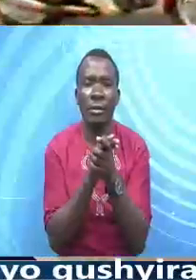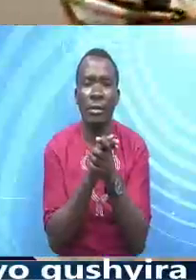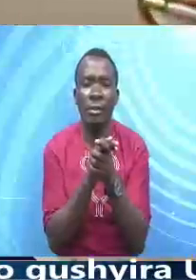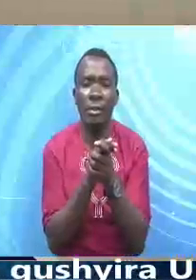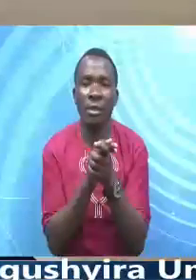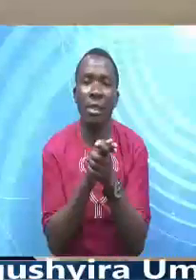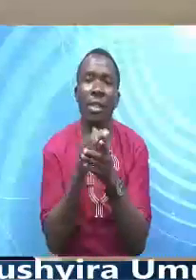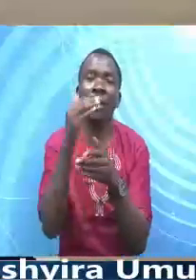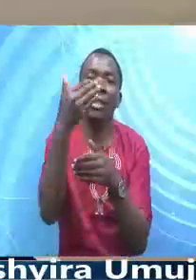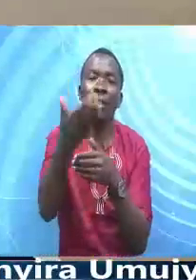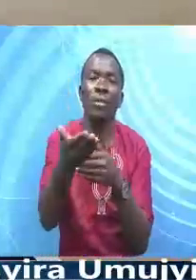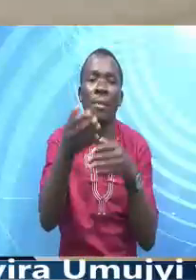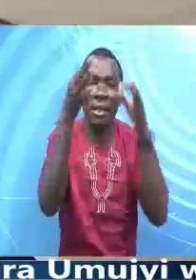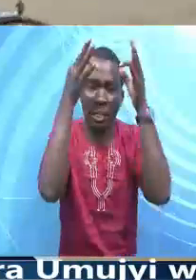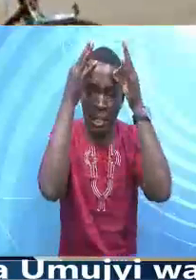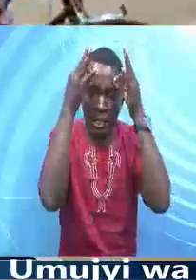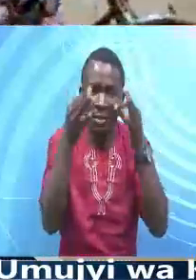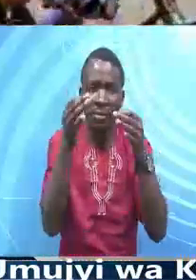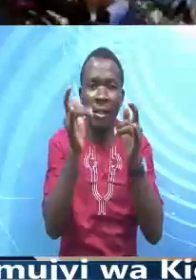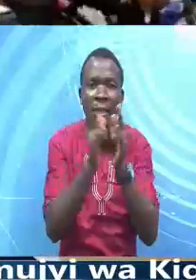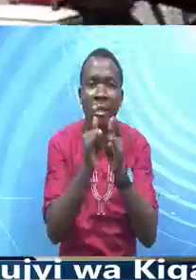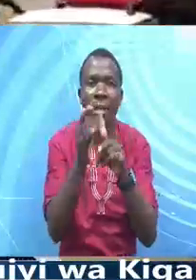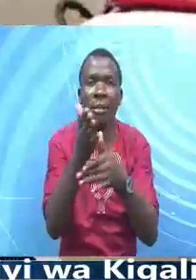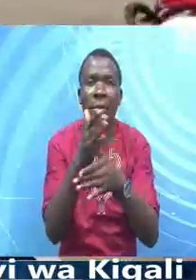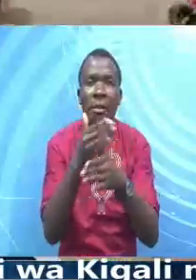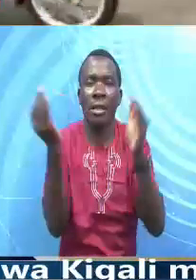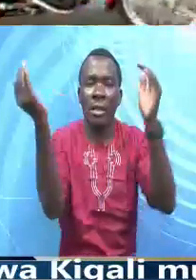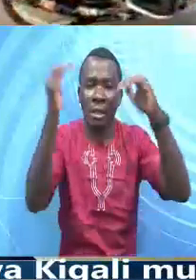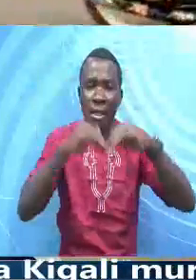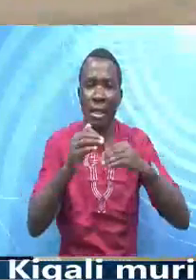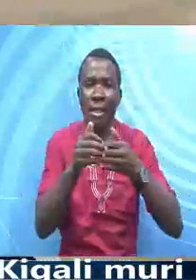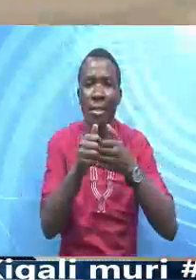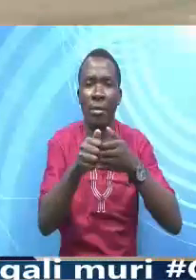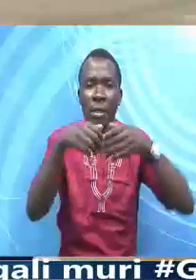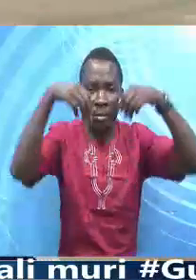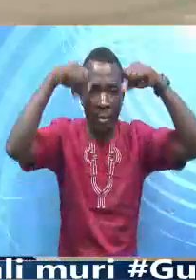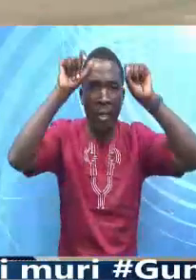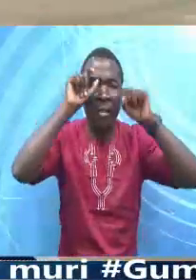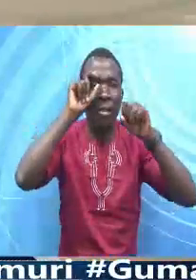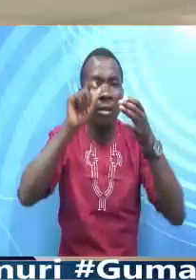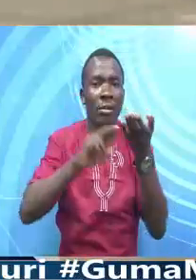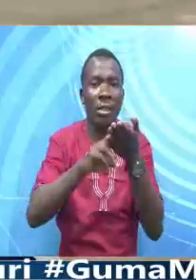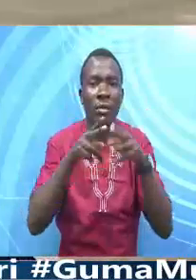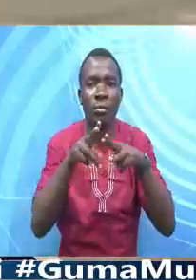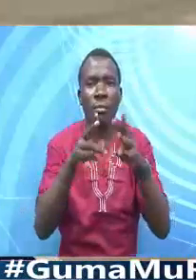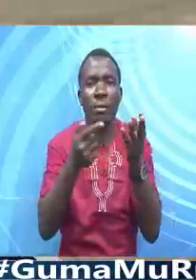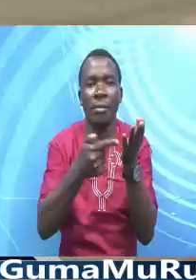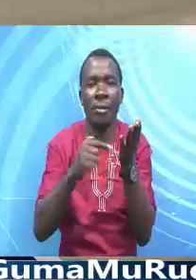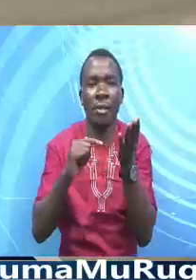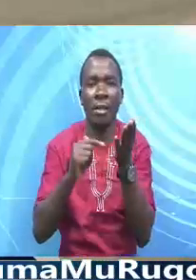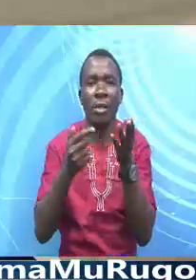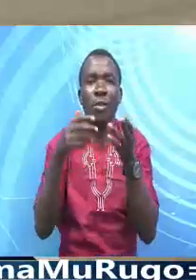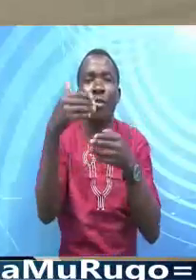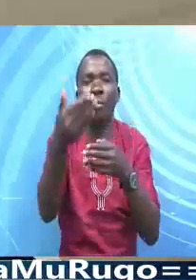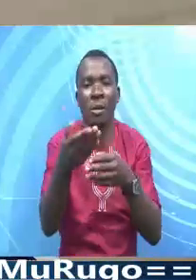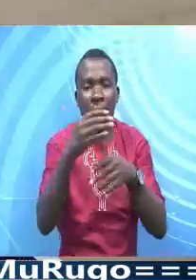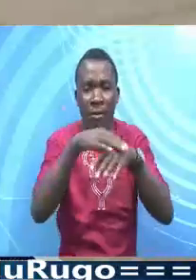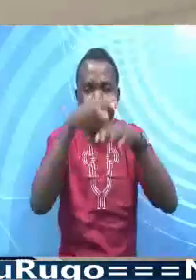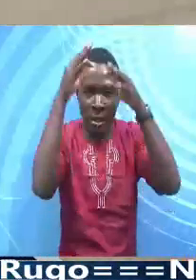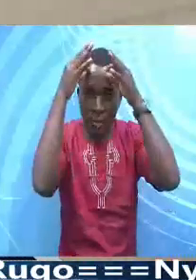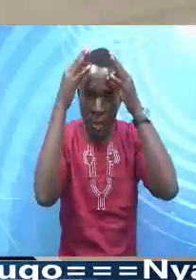Ni nyuma y'ibyemezo by'inama y'abaminisitiri arayiteranye iyobowe na Nyakubahwa Perezida wa Repubulika hifashishijwe uburyo bw'ikoranabuhanga, hakaza gufatirwamo